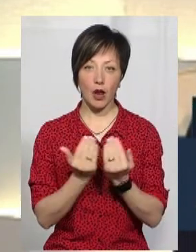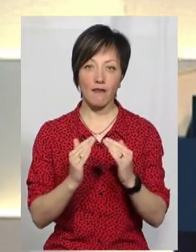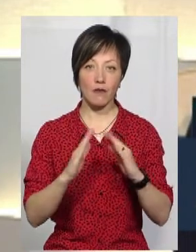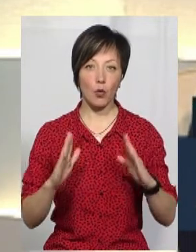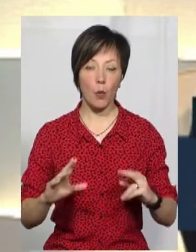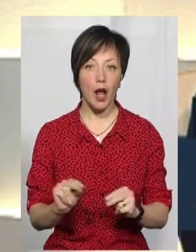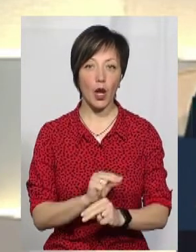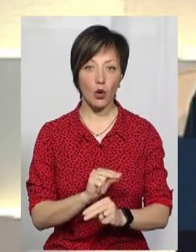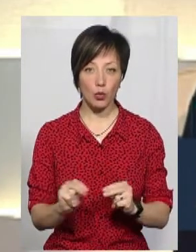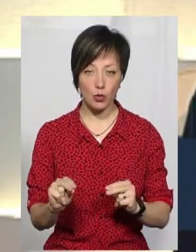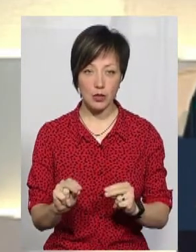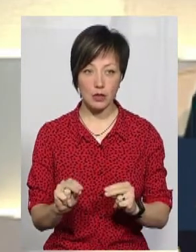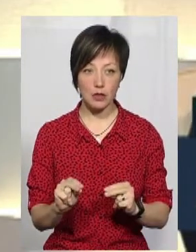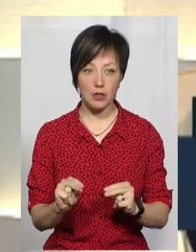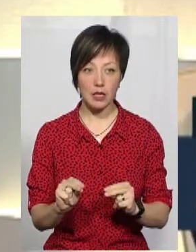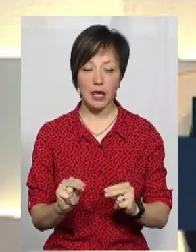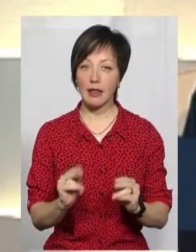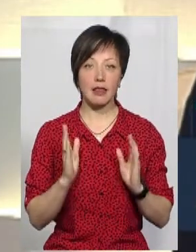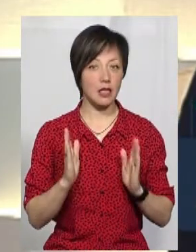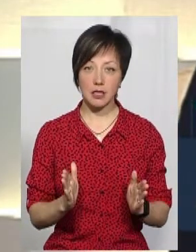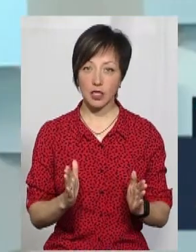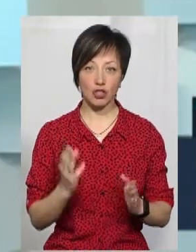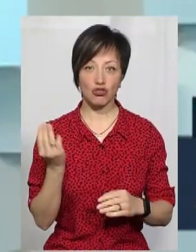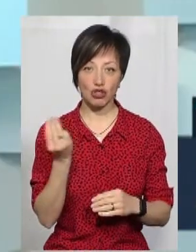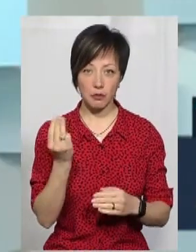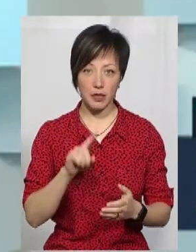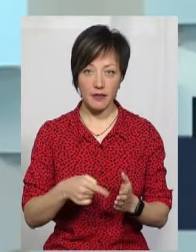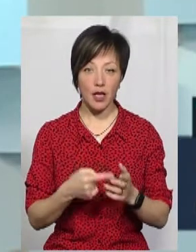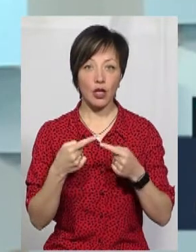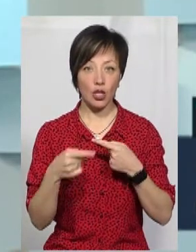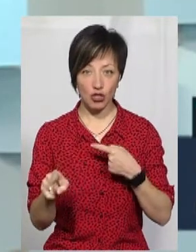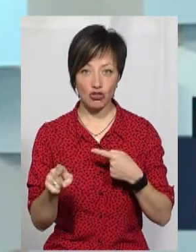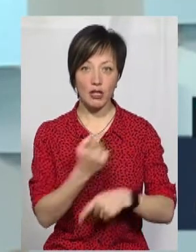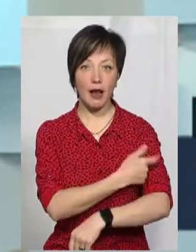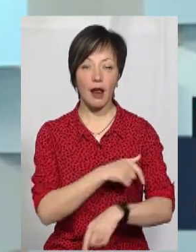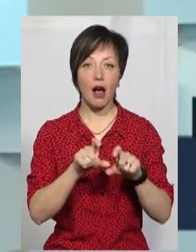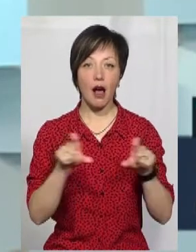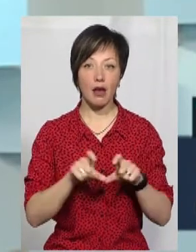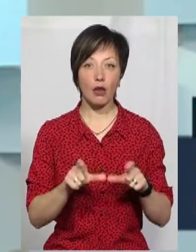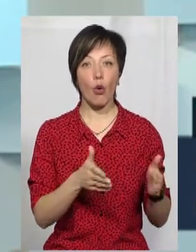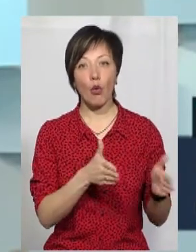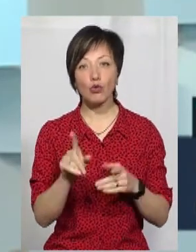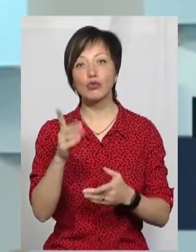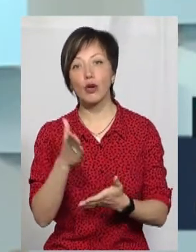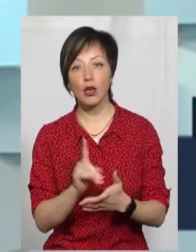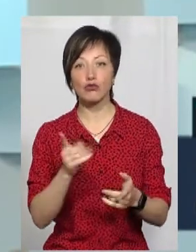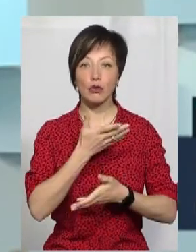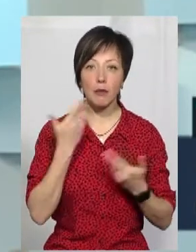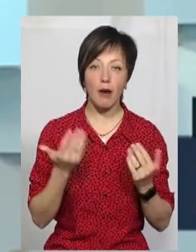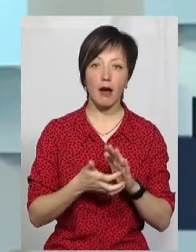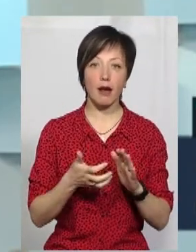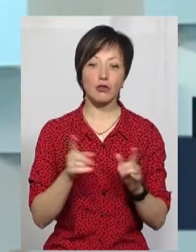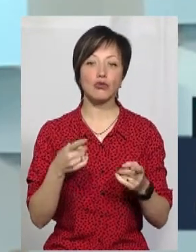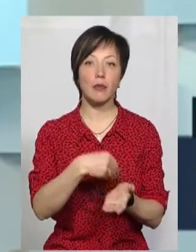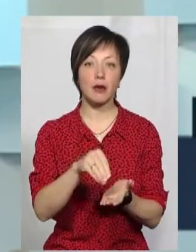амбулаторно лікується. І не тільки Шепетівка, інші лікарні. Наскільки вони готові? Що там є, чого нема? Що